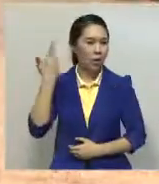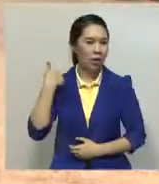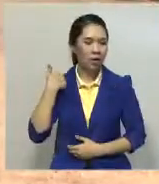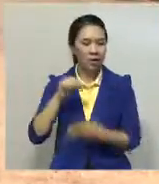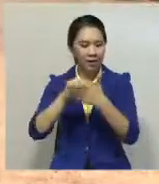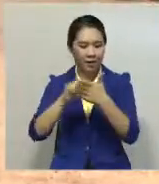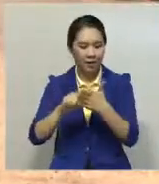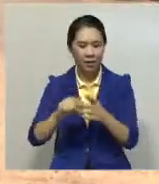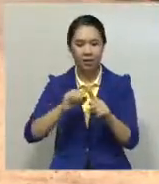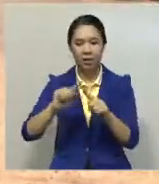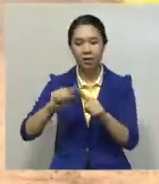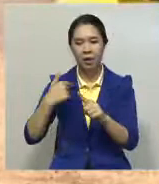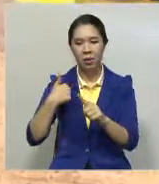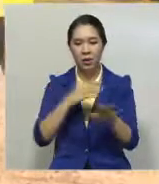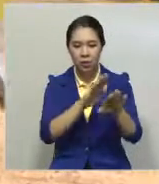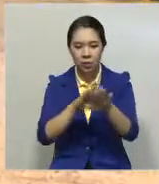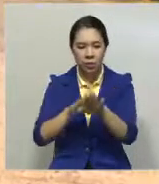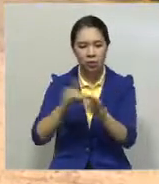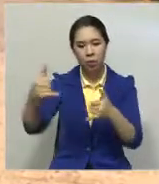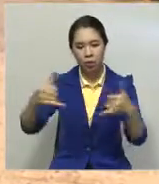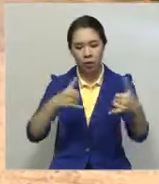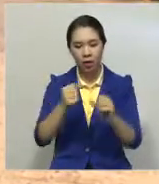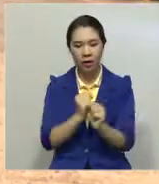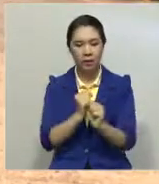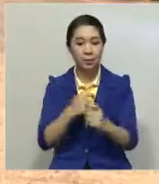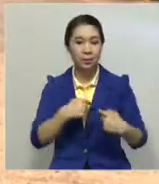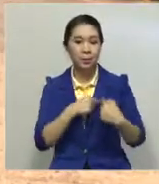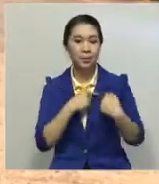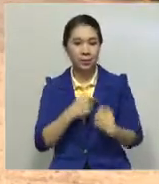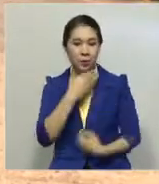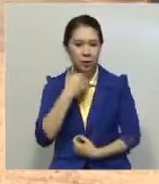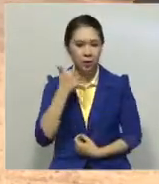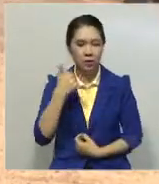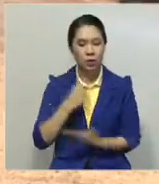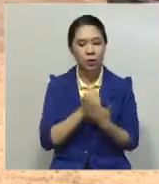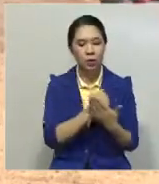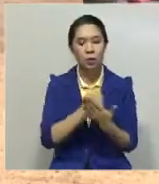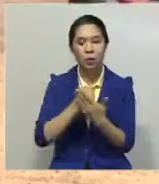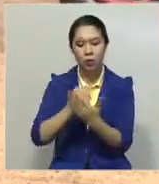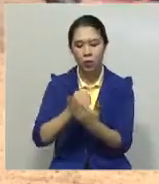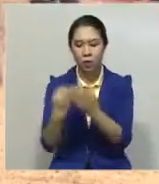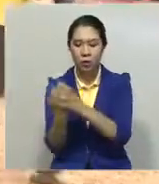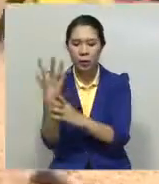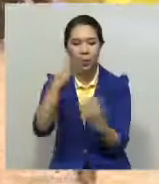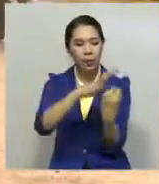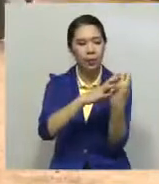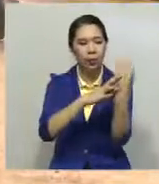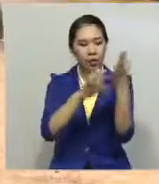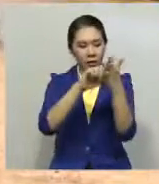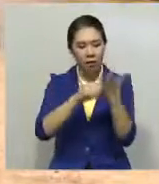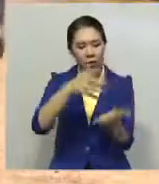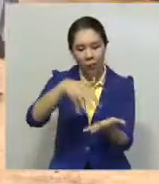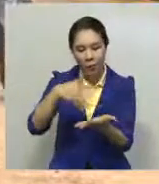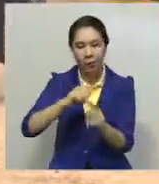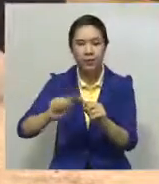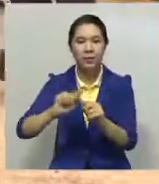2 วันที่ผ่านมาซึ่งมีการระดมจิตอาสาเราทำความดีด้วยหัวใจเข้ามาฟื้นฟูปรับปรุงภูมิทัศน์โดยรอบวนอุทยานถ้ำหลวงขุนน้ำนางนอนก็มีความ